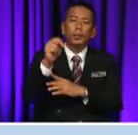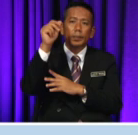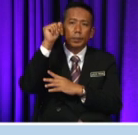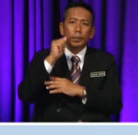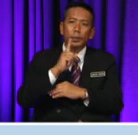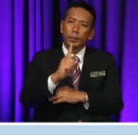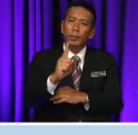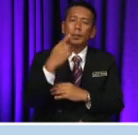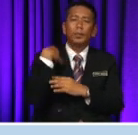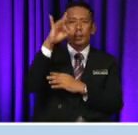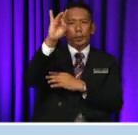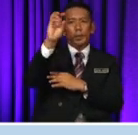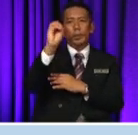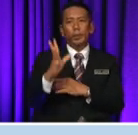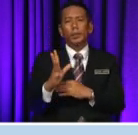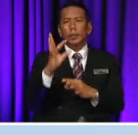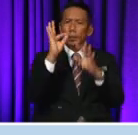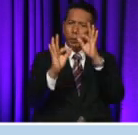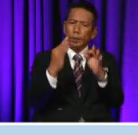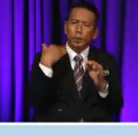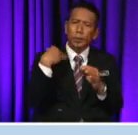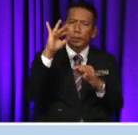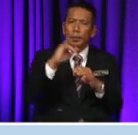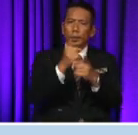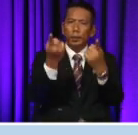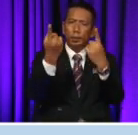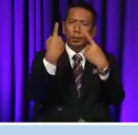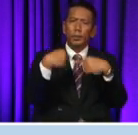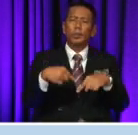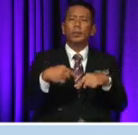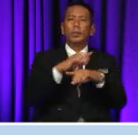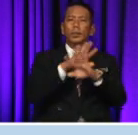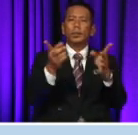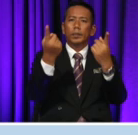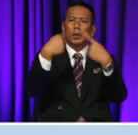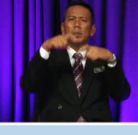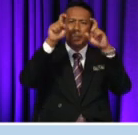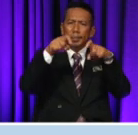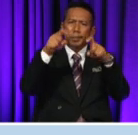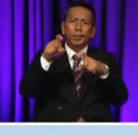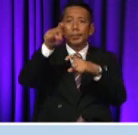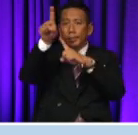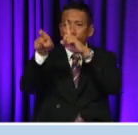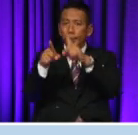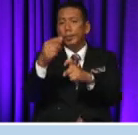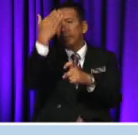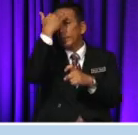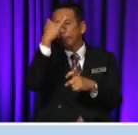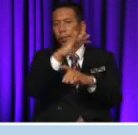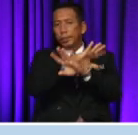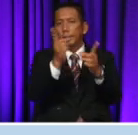jadi sekiranya ada yang tidak hadir Betul tidak boleh berdiam diri perlu bertanyakan Kenapa tak datang